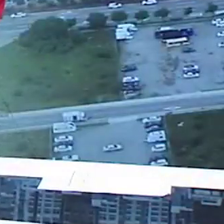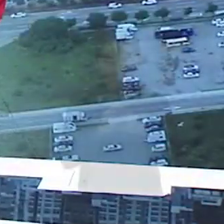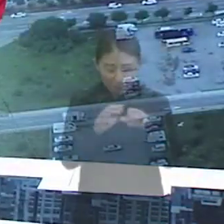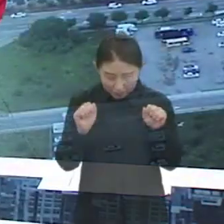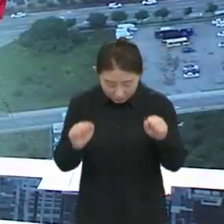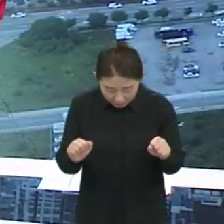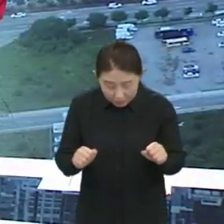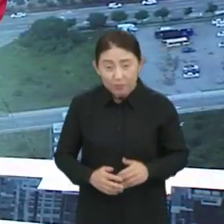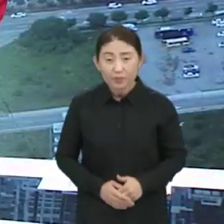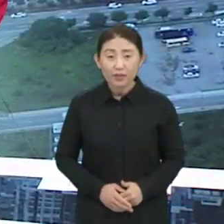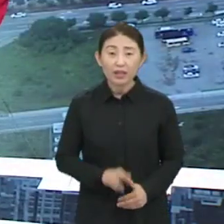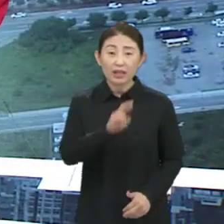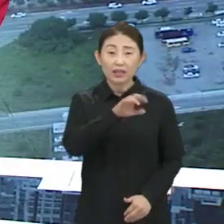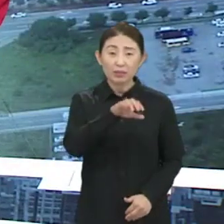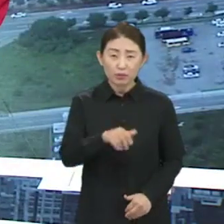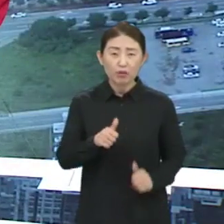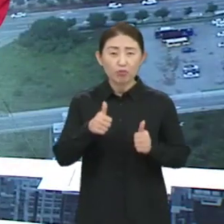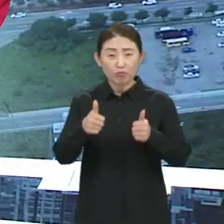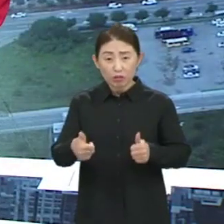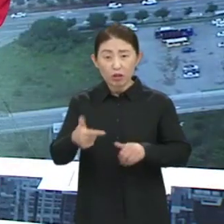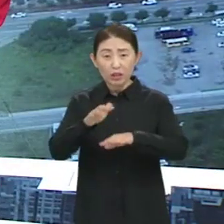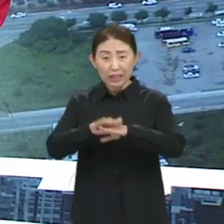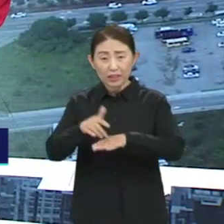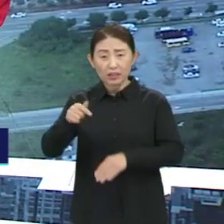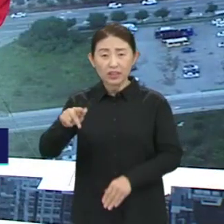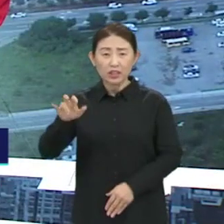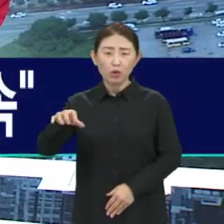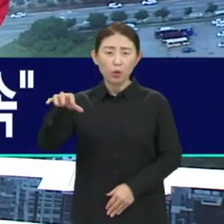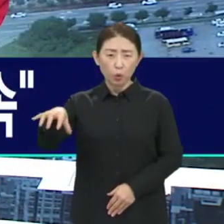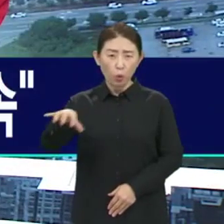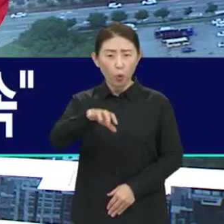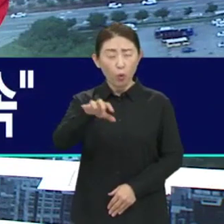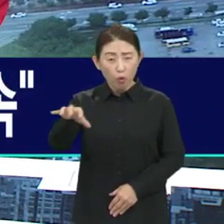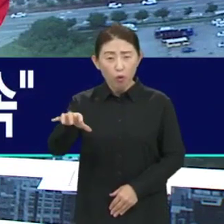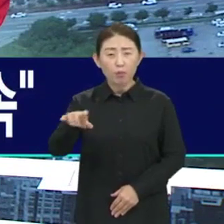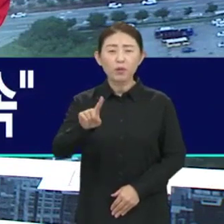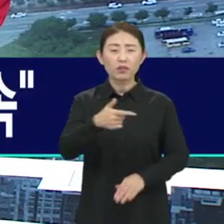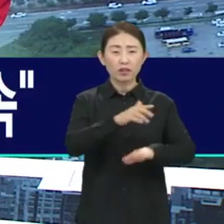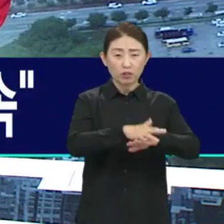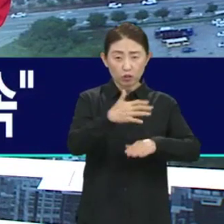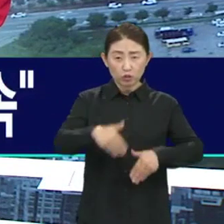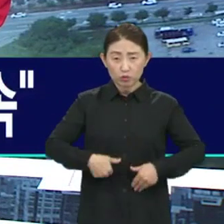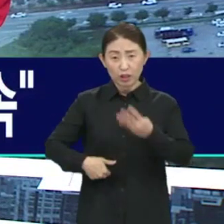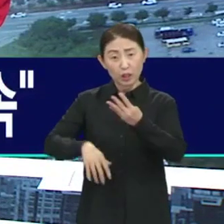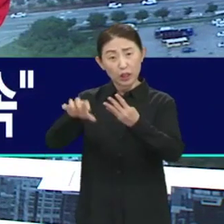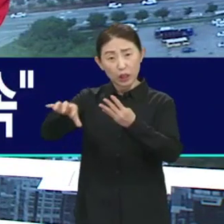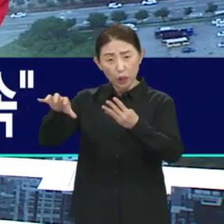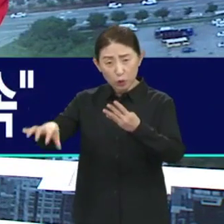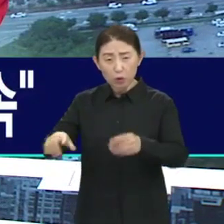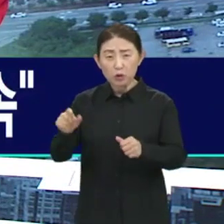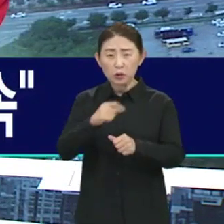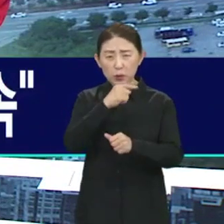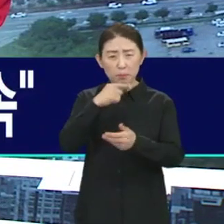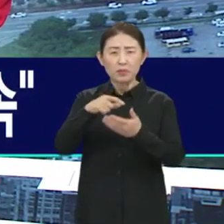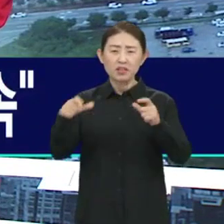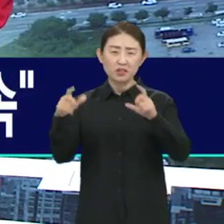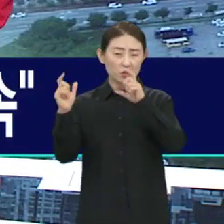여러분 안녕하십니까. 집중호우로 피해를 입은 금산과 부여, 대전, 기성동 등 대전, 충남 네 곳이